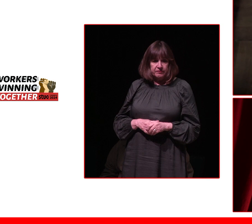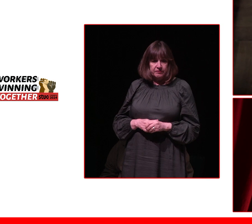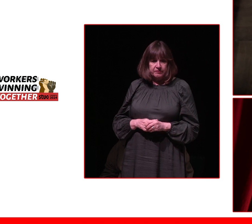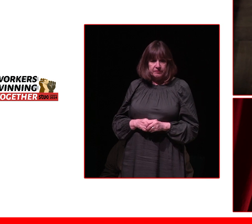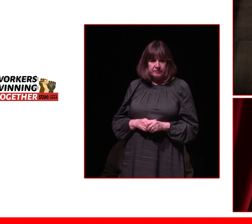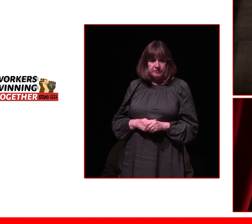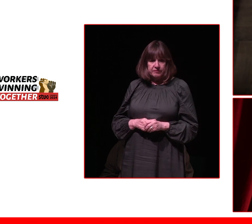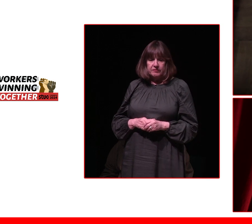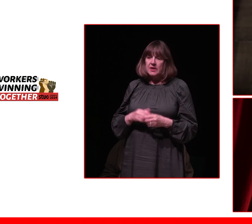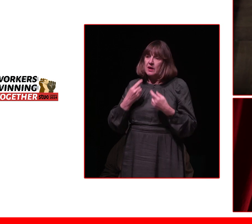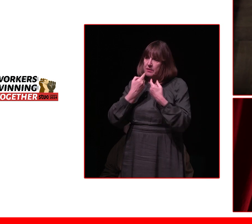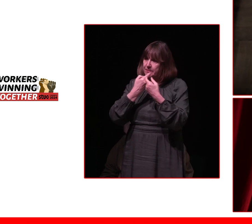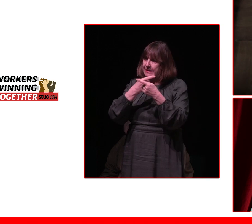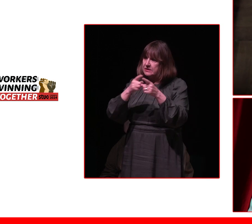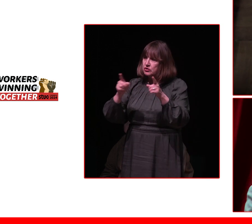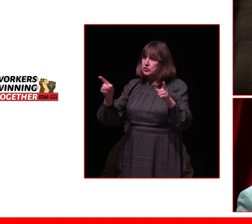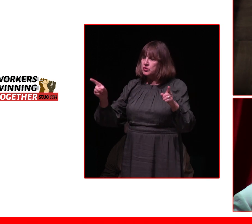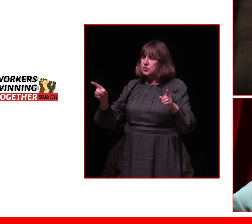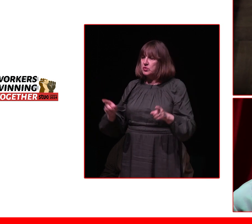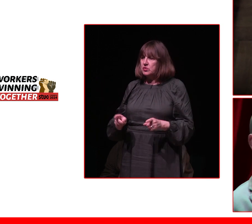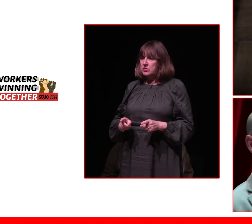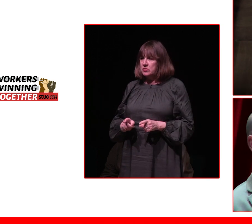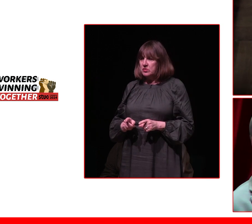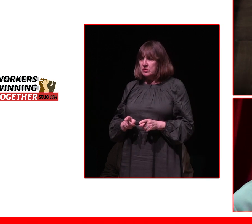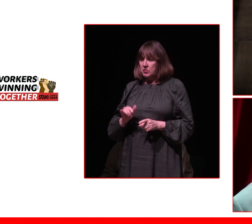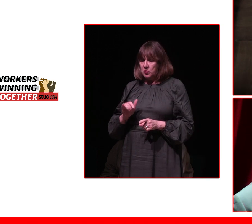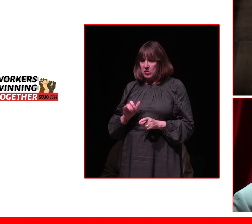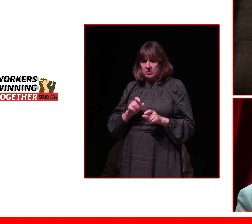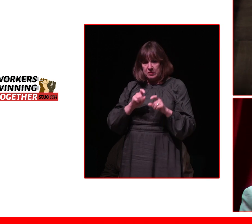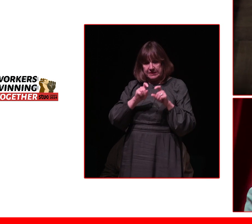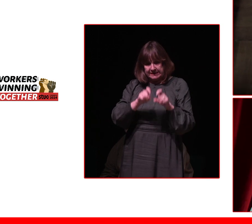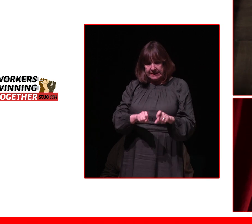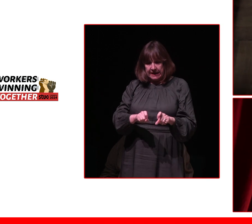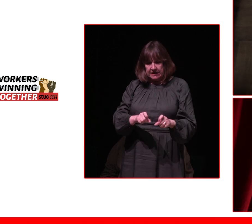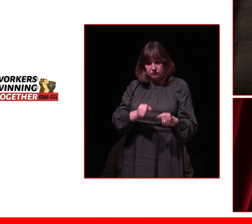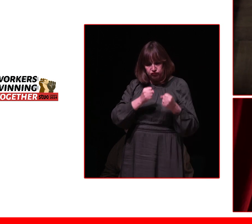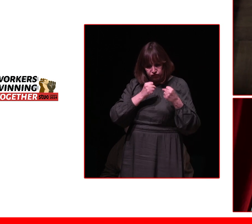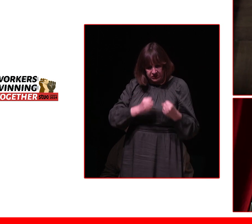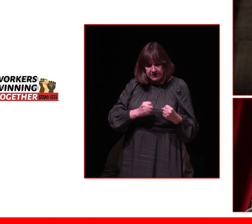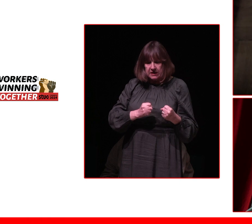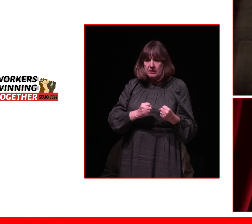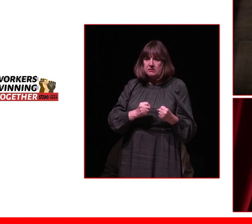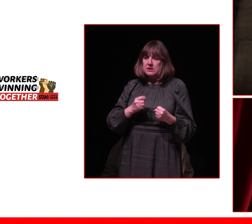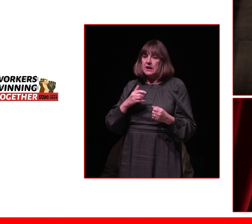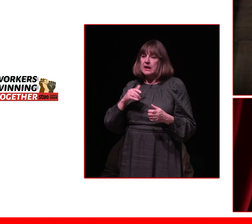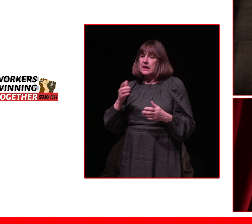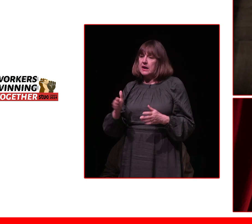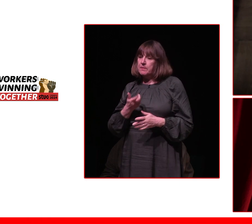القدس. My message to you will we stay and will stay resilient in Gaza and in Jerusalem.